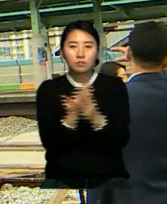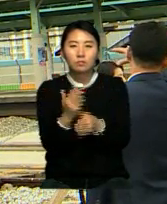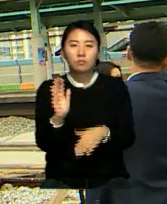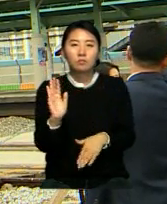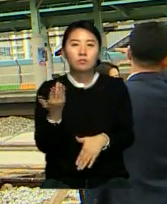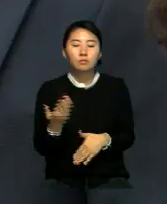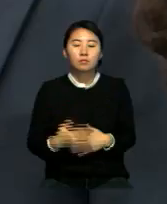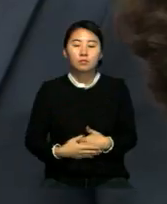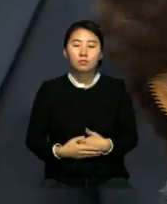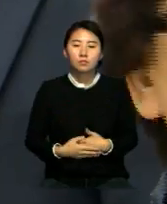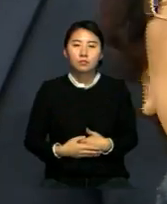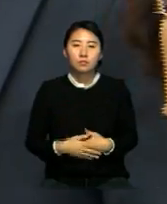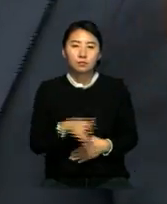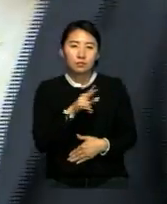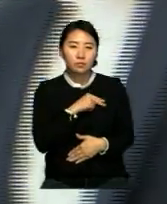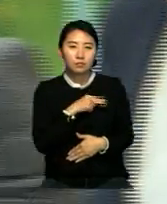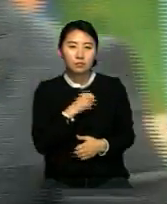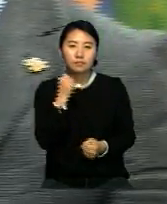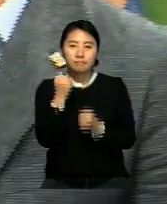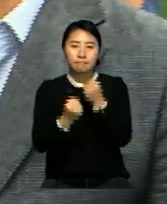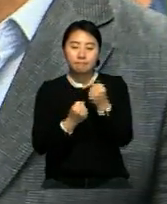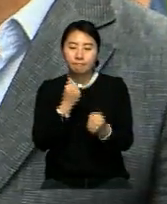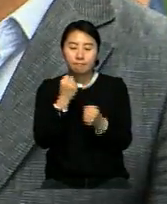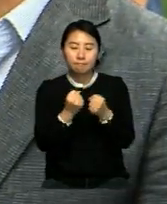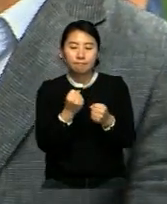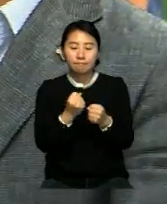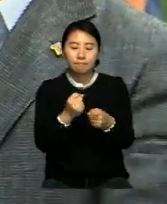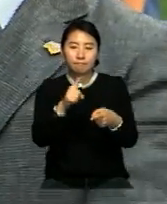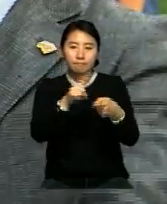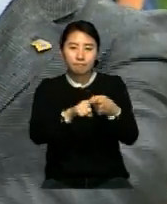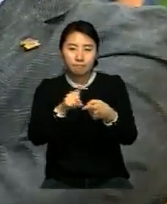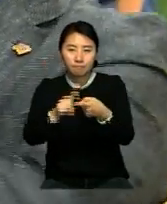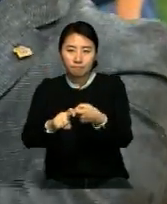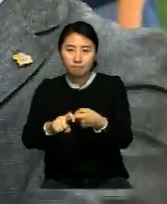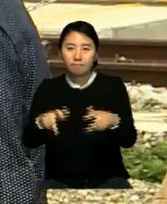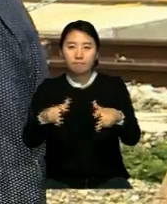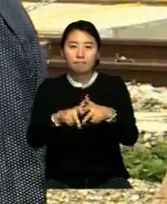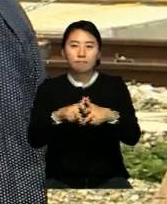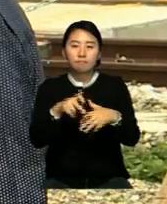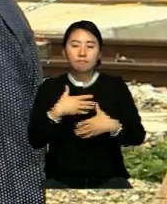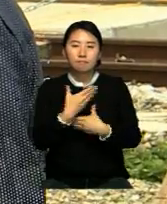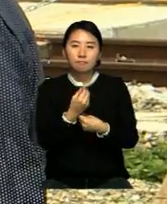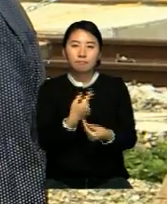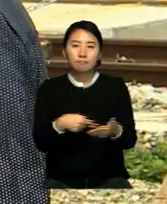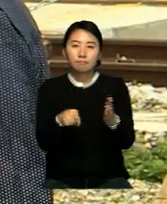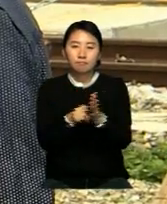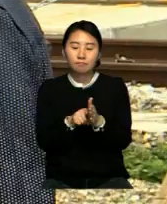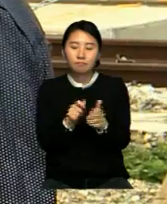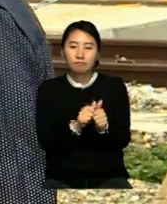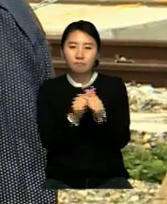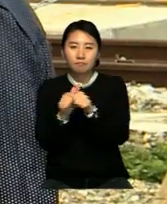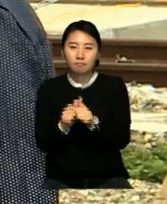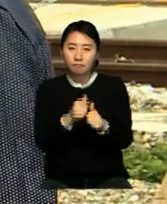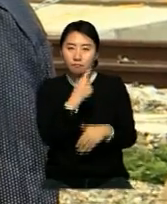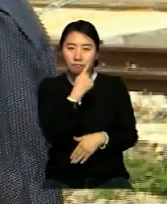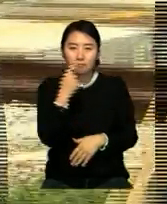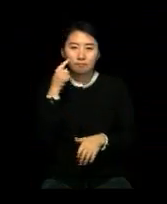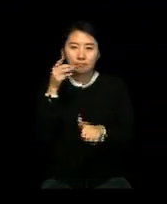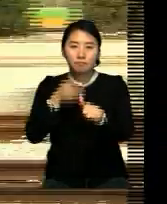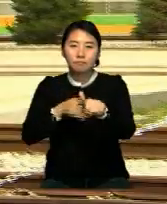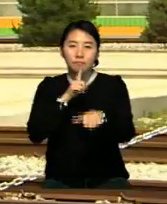예정입니다. 시의원들은 자전거 거치대 추가 설치와 장애인 편의를 위한 동행 점검 등을